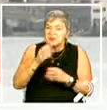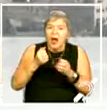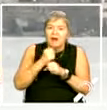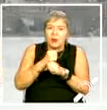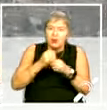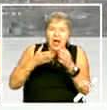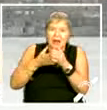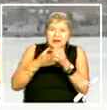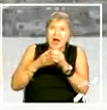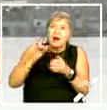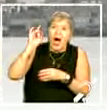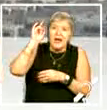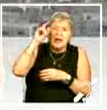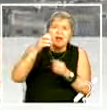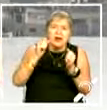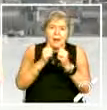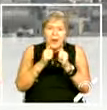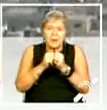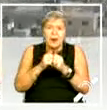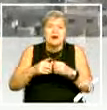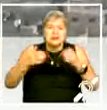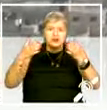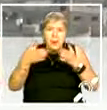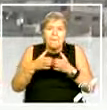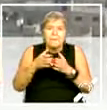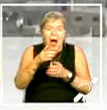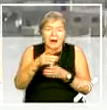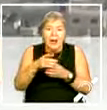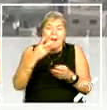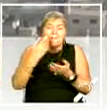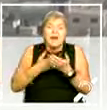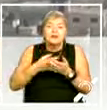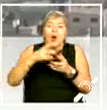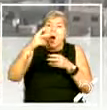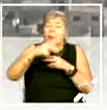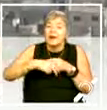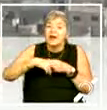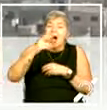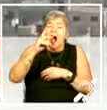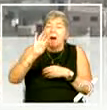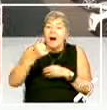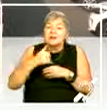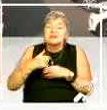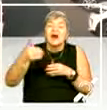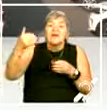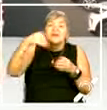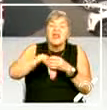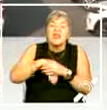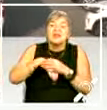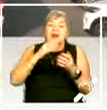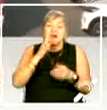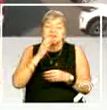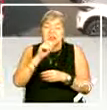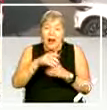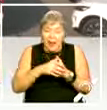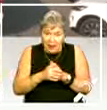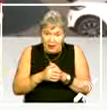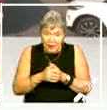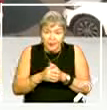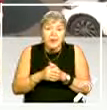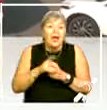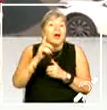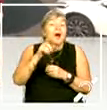atacuri aeriene, terestre și navale pentru a împiedica pe teroriștii palestinieni să se infiltreze în Israel. Pe de altă parte, din